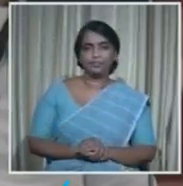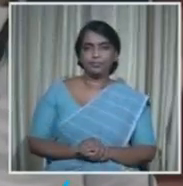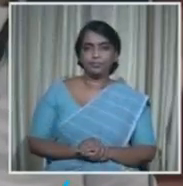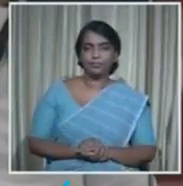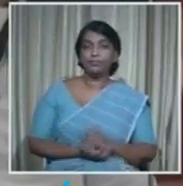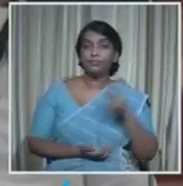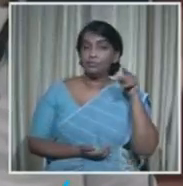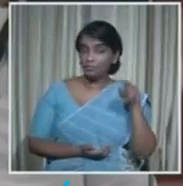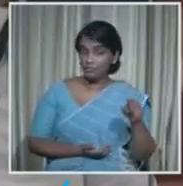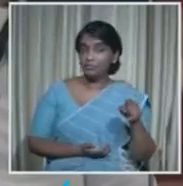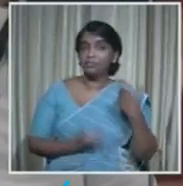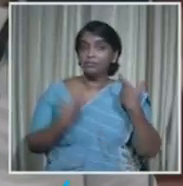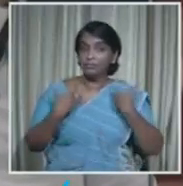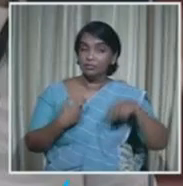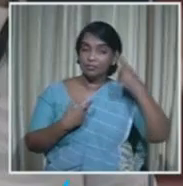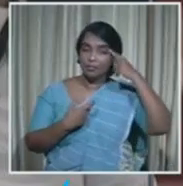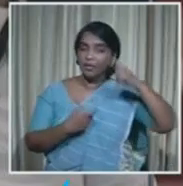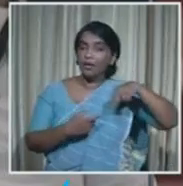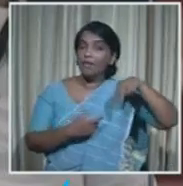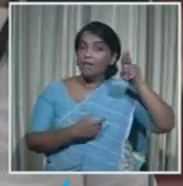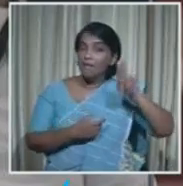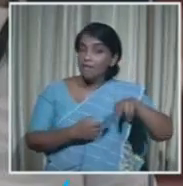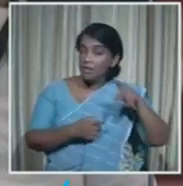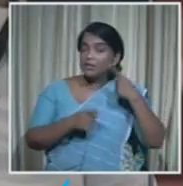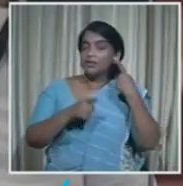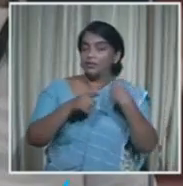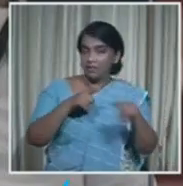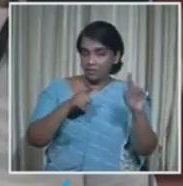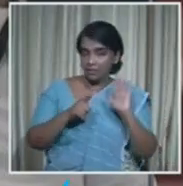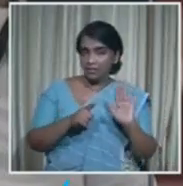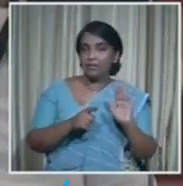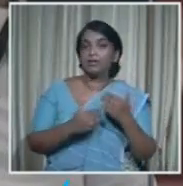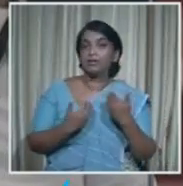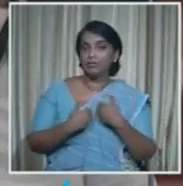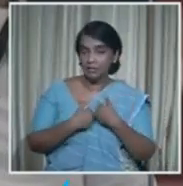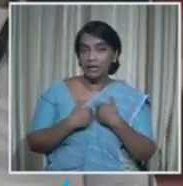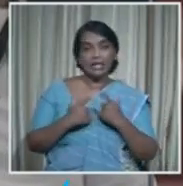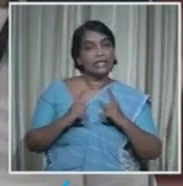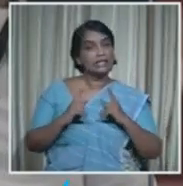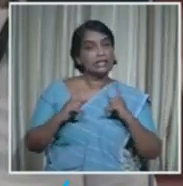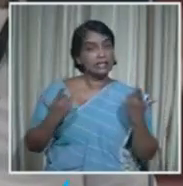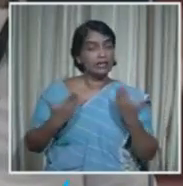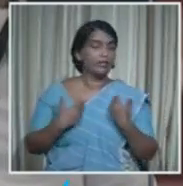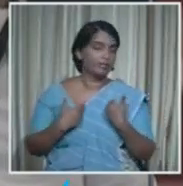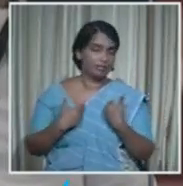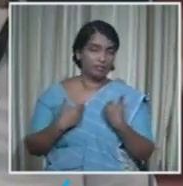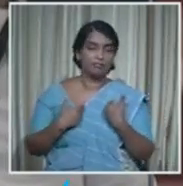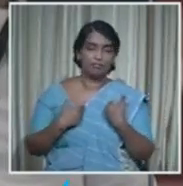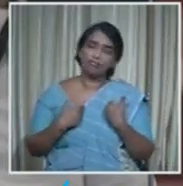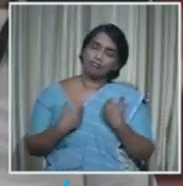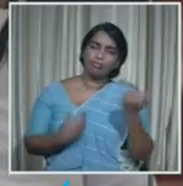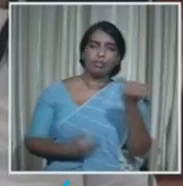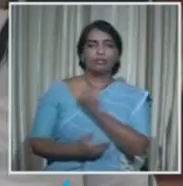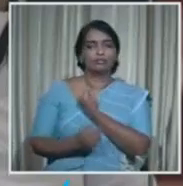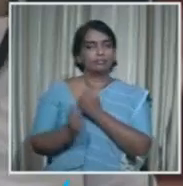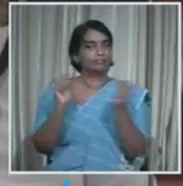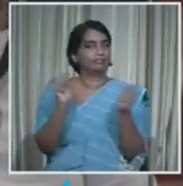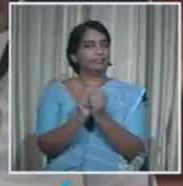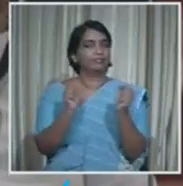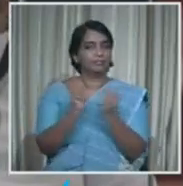anne etuma kerahi thibba viswasaya mata tamai ape jeevitha api parityaga kala.